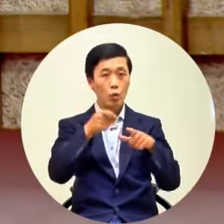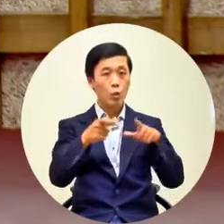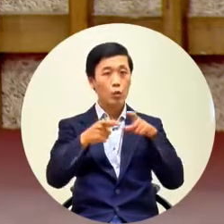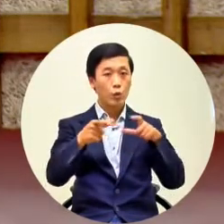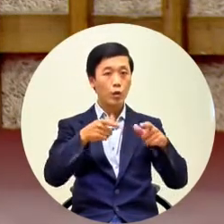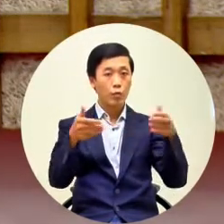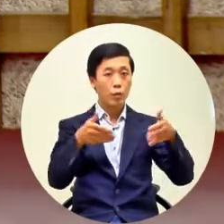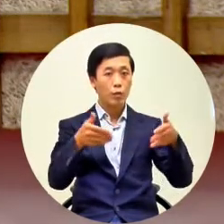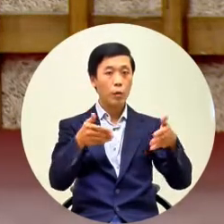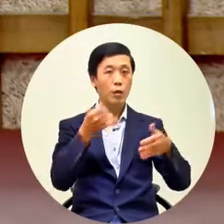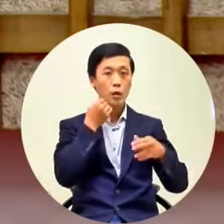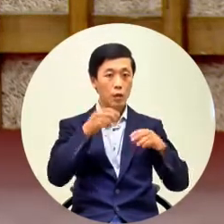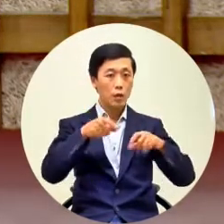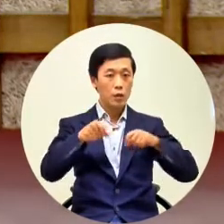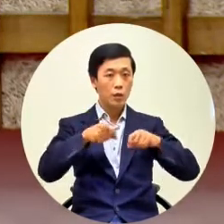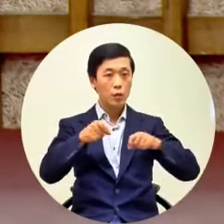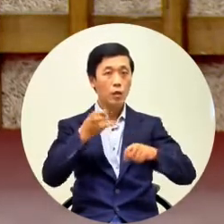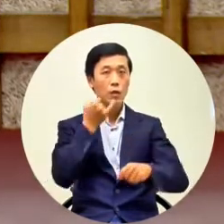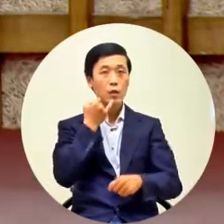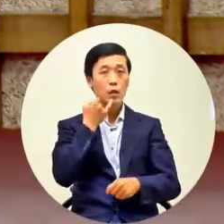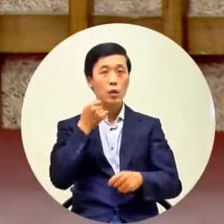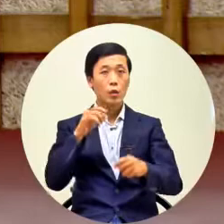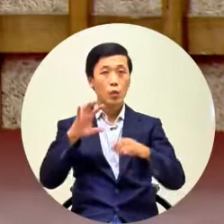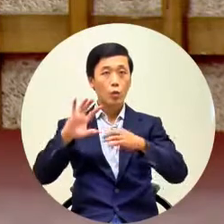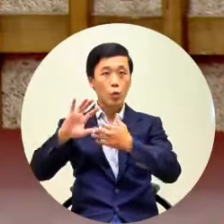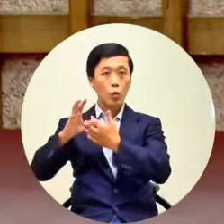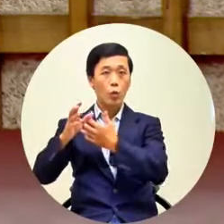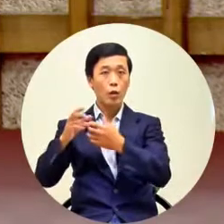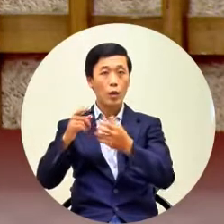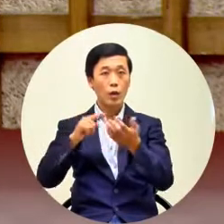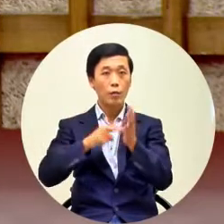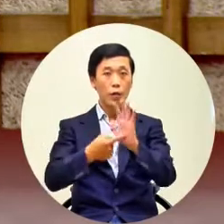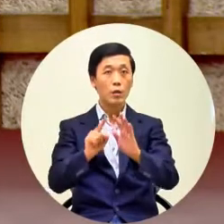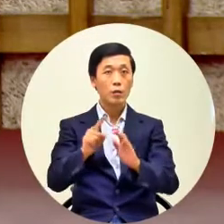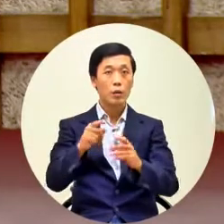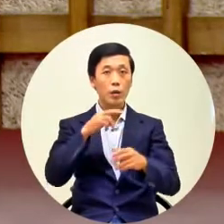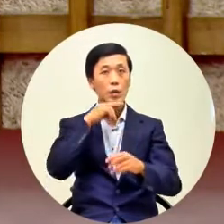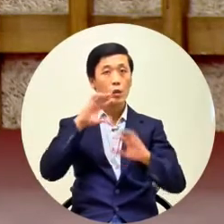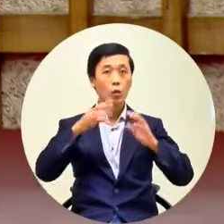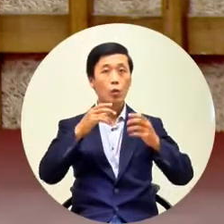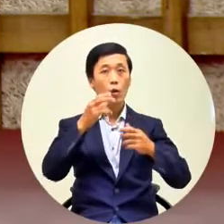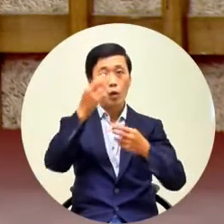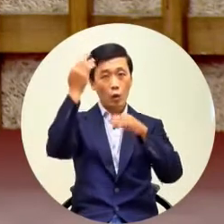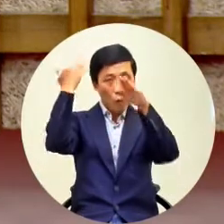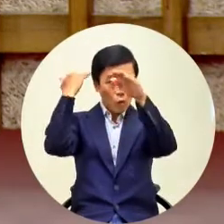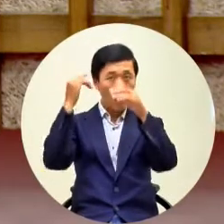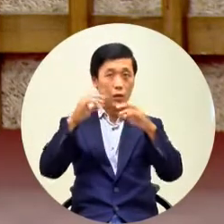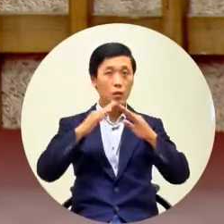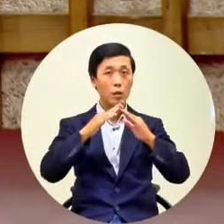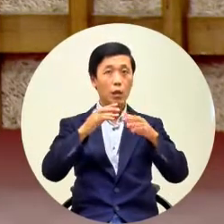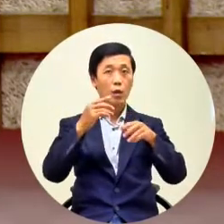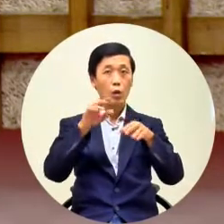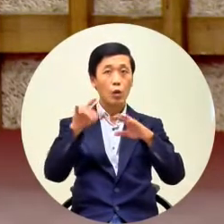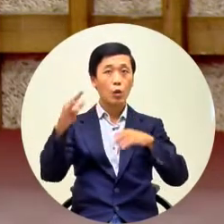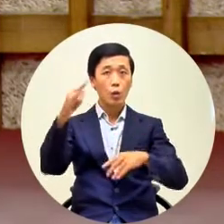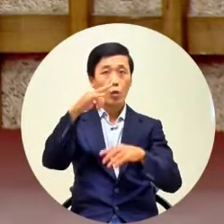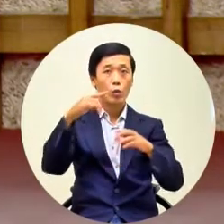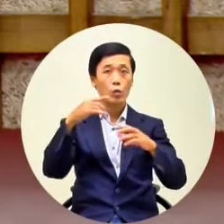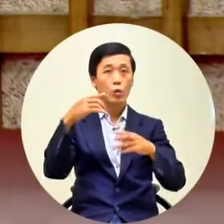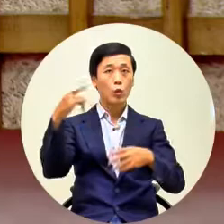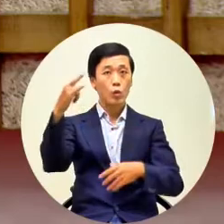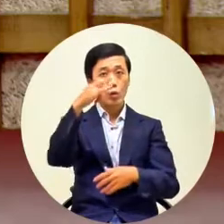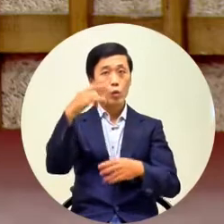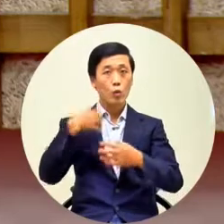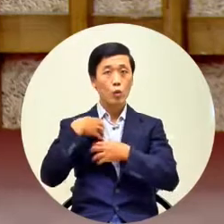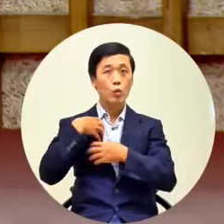进一步的一些规划。当然，我们看国外案例，还有英国皇家空军博物馆前的这个广场，还有用飞机打造的各